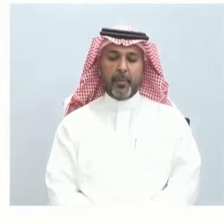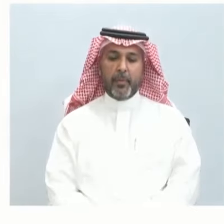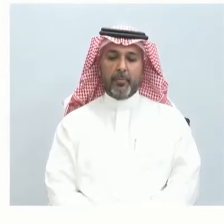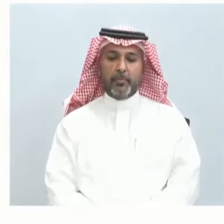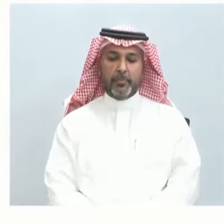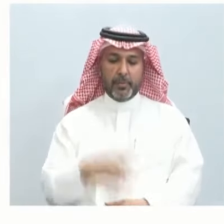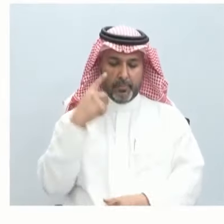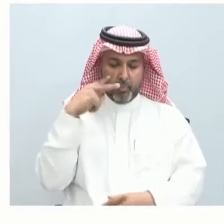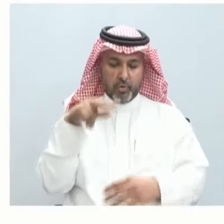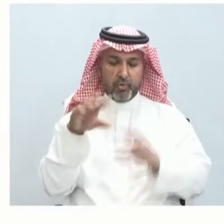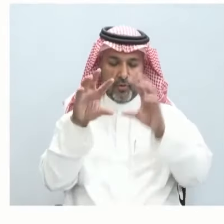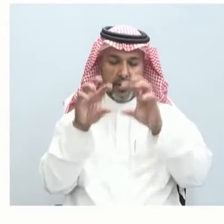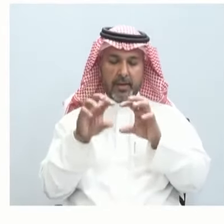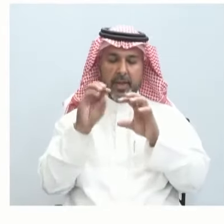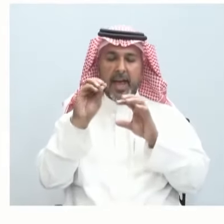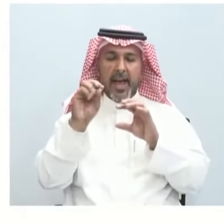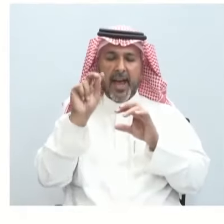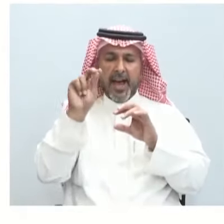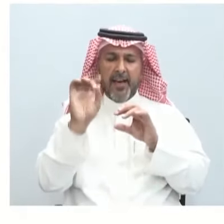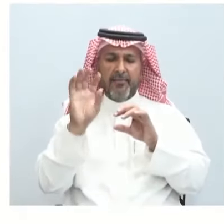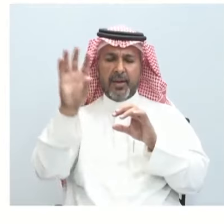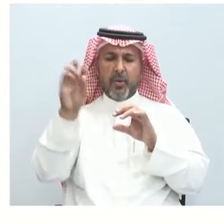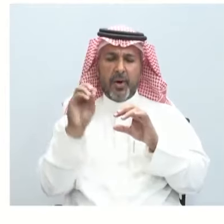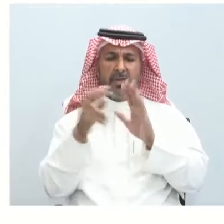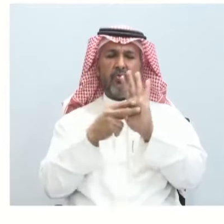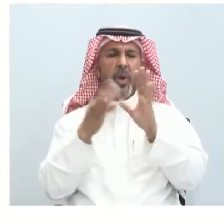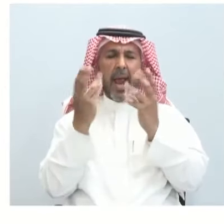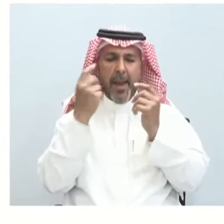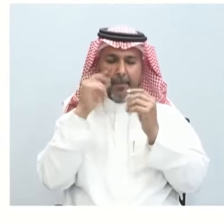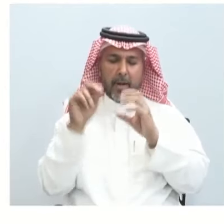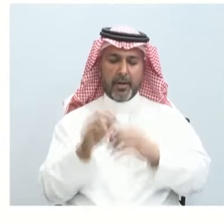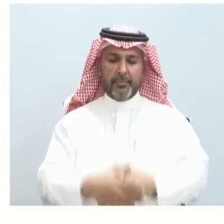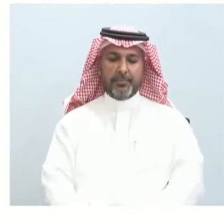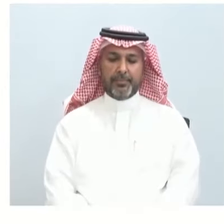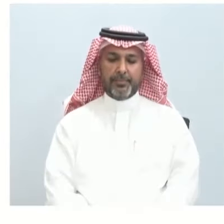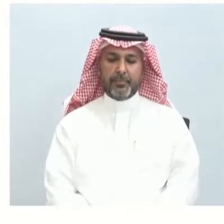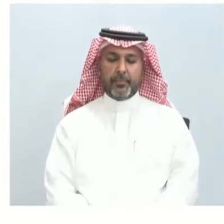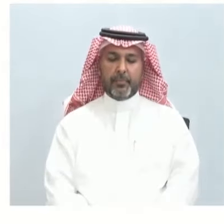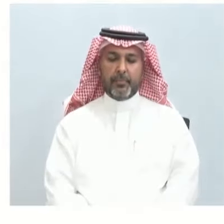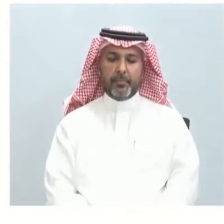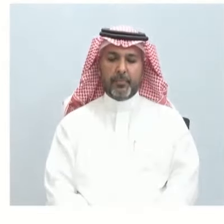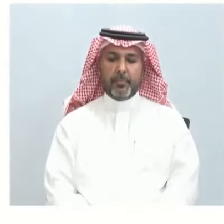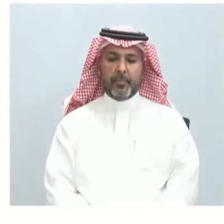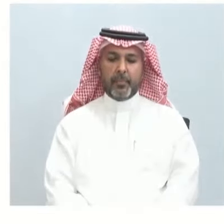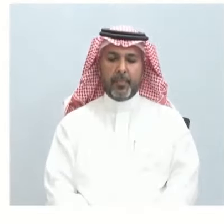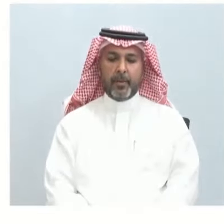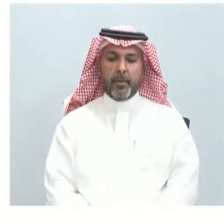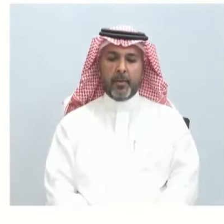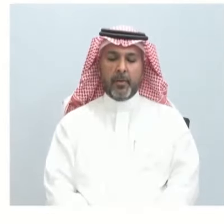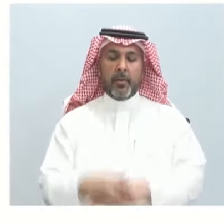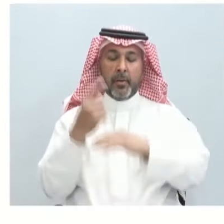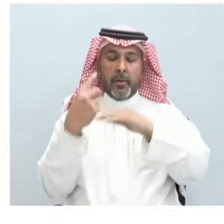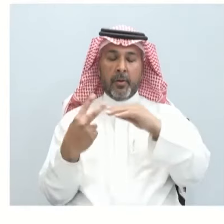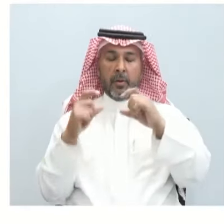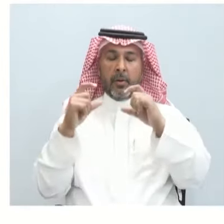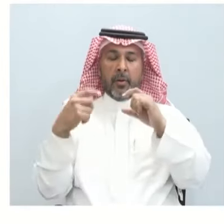ونقوم بجمع الحدود المتشابهه ما امكن اذا نبدا التعويض المسافه تساوي نص